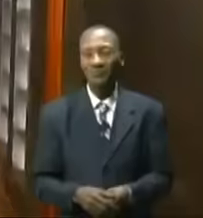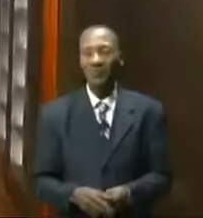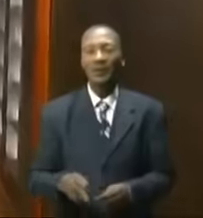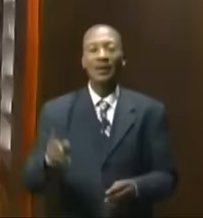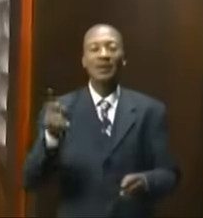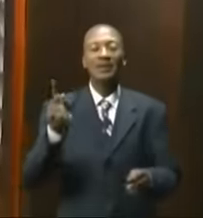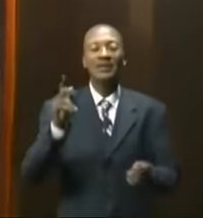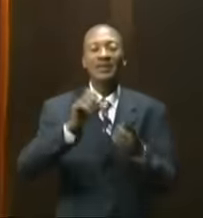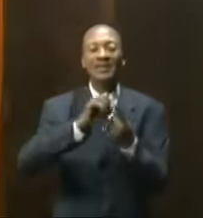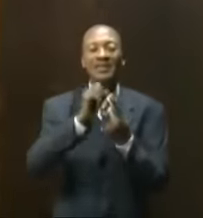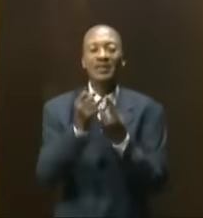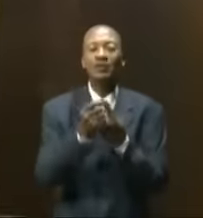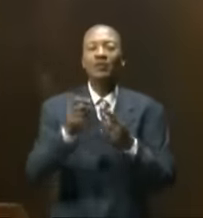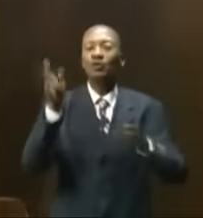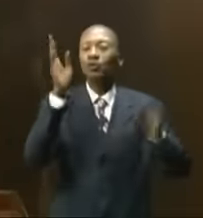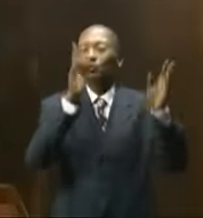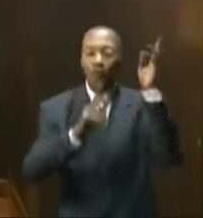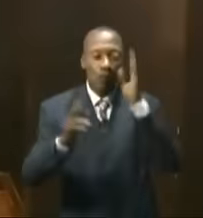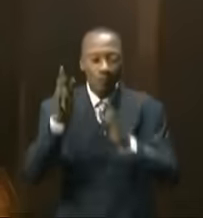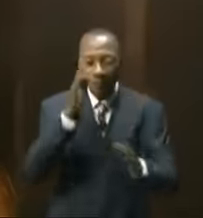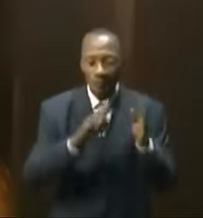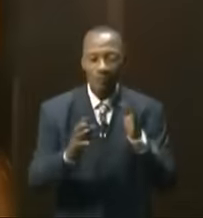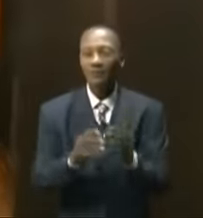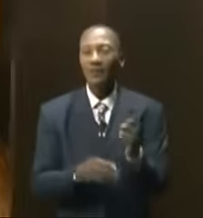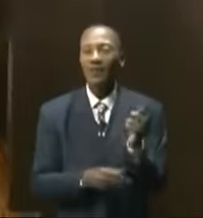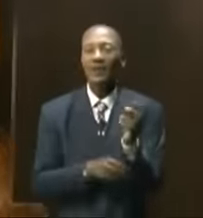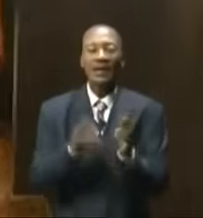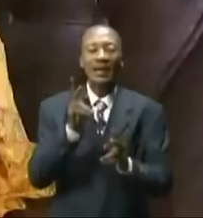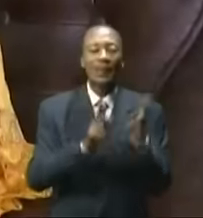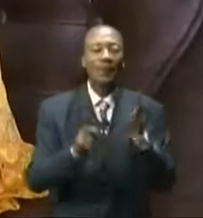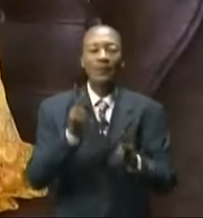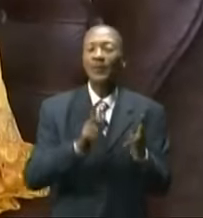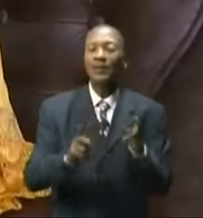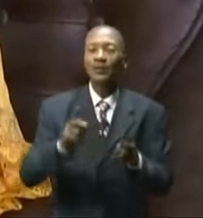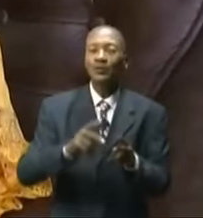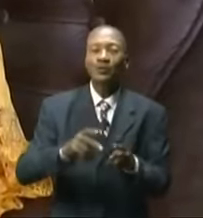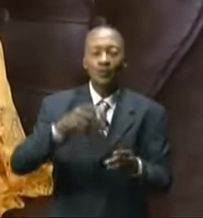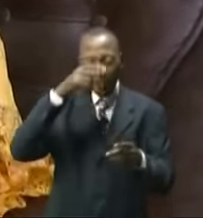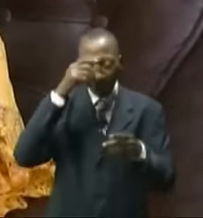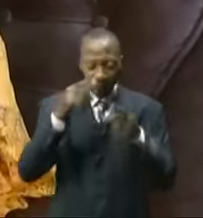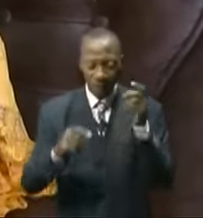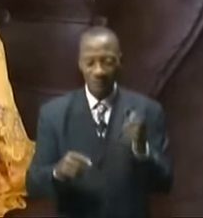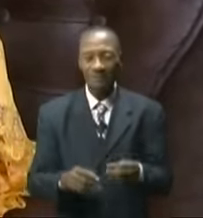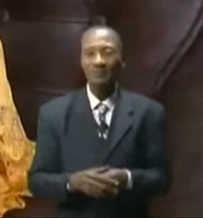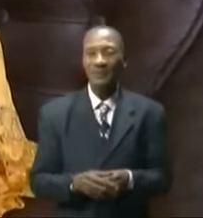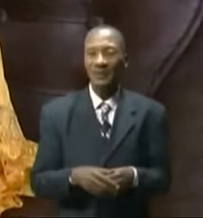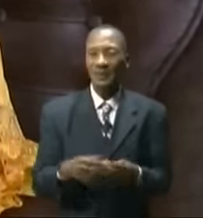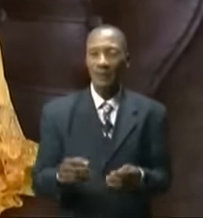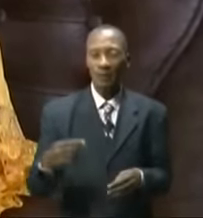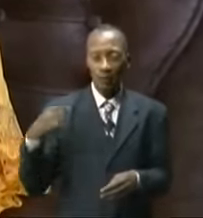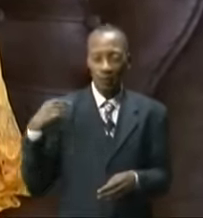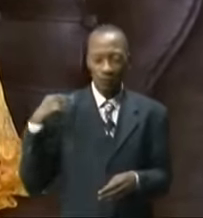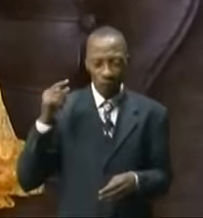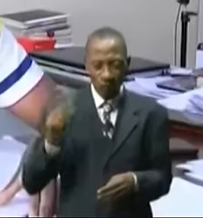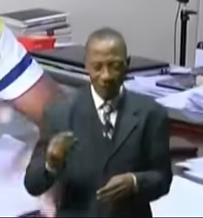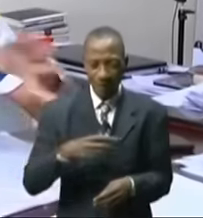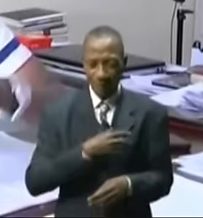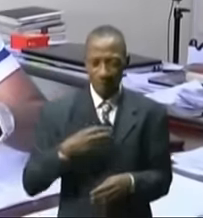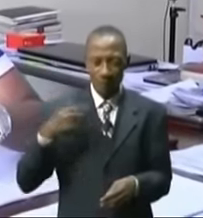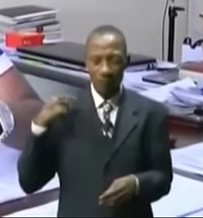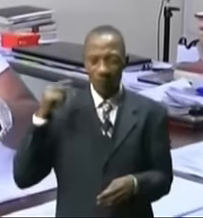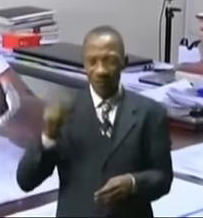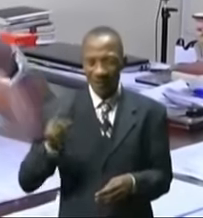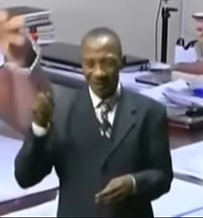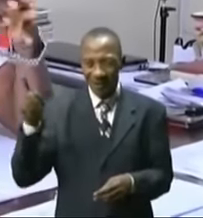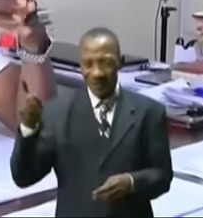de province Haï du Kasaï oriental, Jili Kalenga-Kabongo, s'est rendue samedi 17 février à la direction provinciale de la régie des eaux pour se